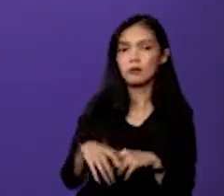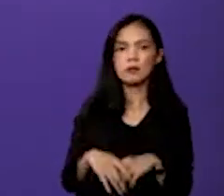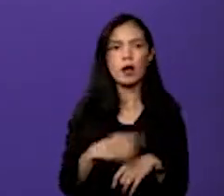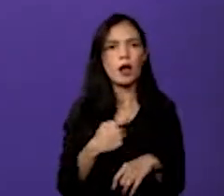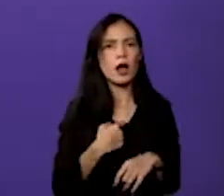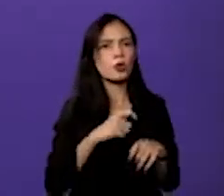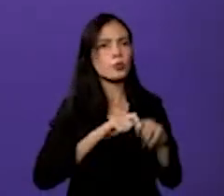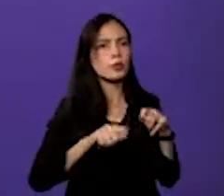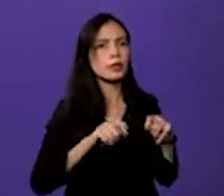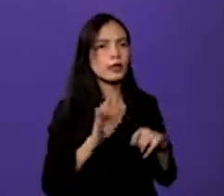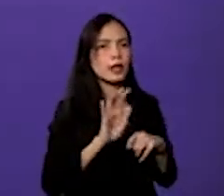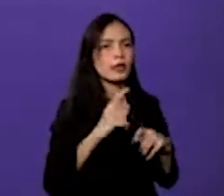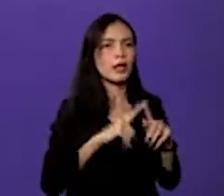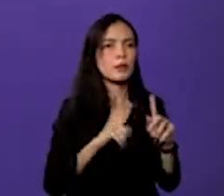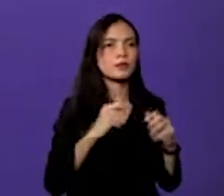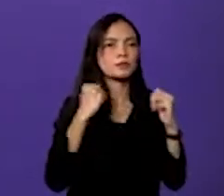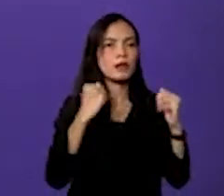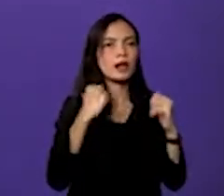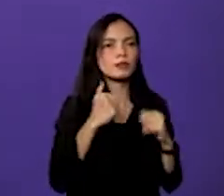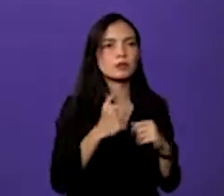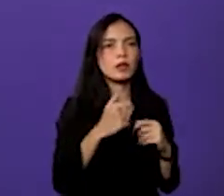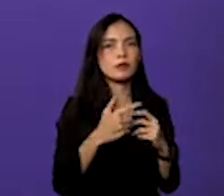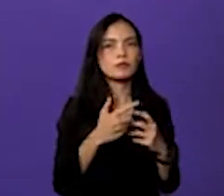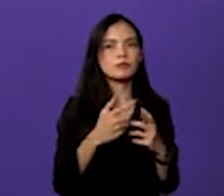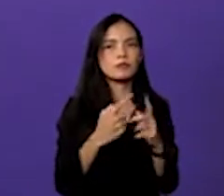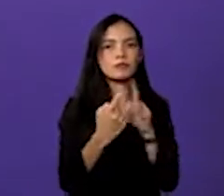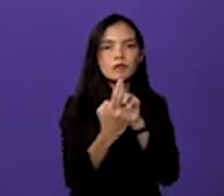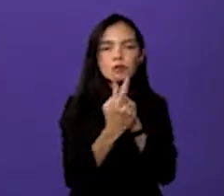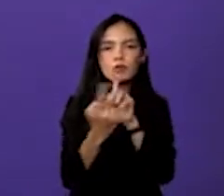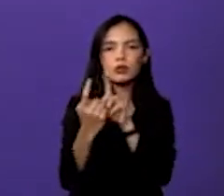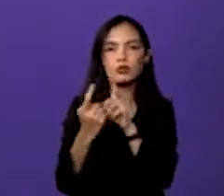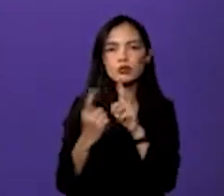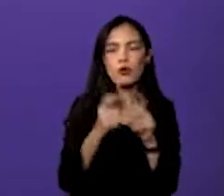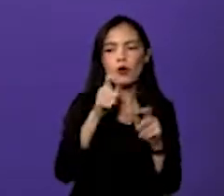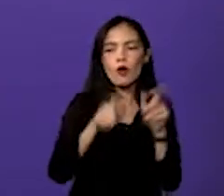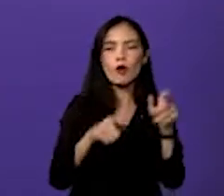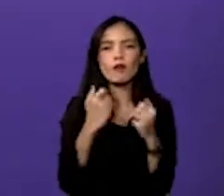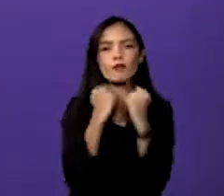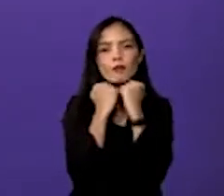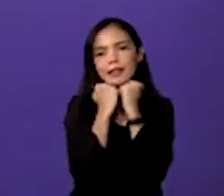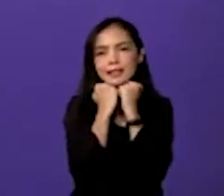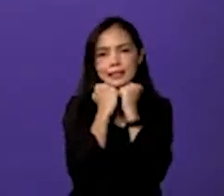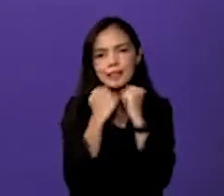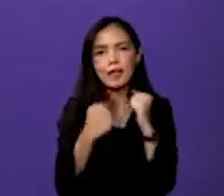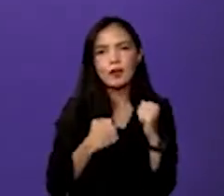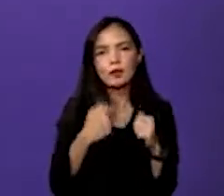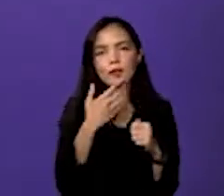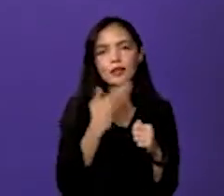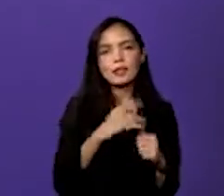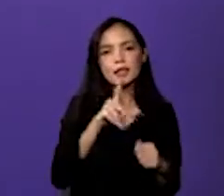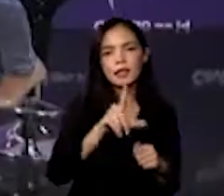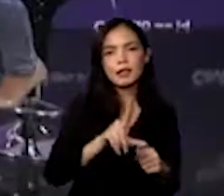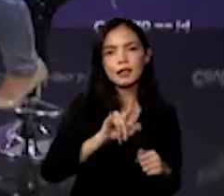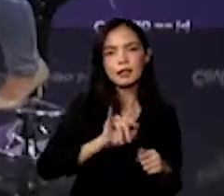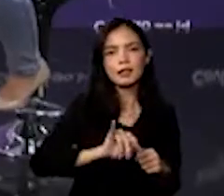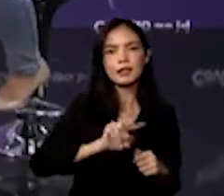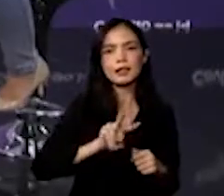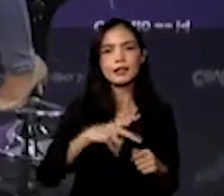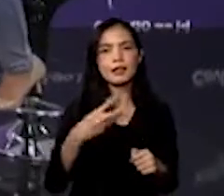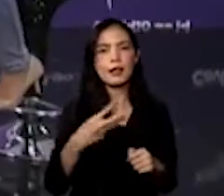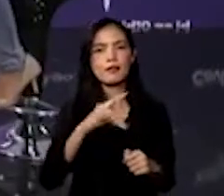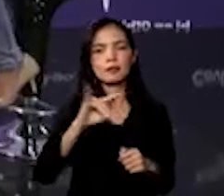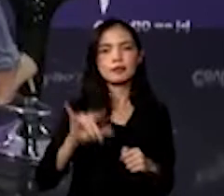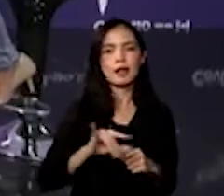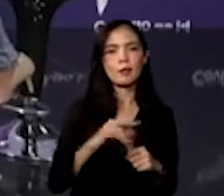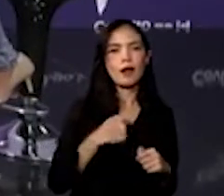meningkatkan semangat saya biar saya bisa interaksi sama fans-fans saya Saya lebih sering ngelakuin live Instagram gitu Jadi saya nyanyi dan saya